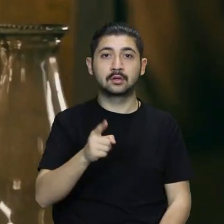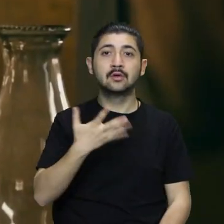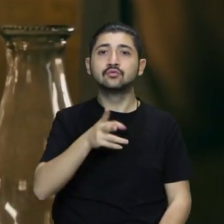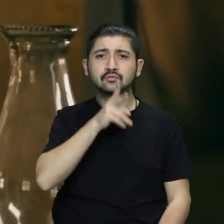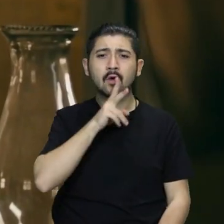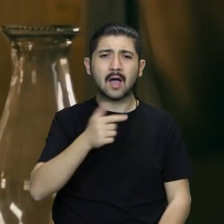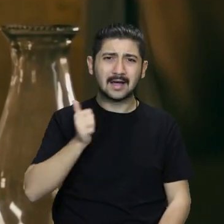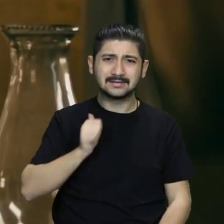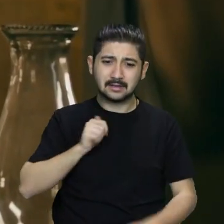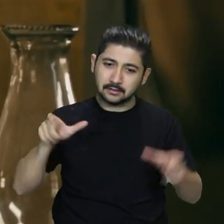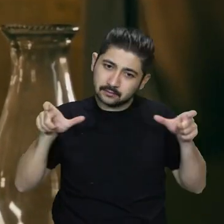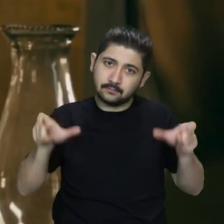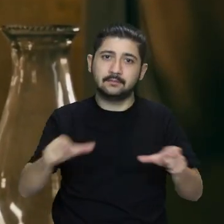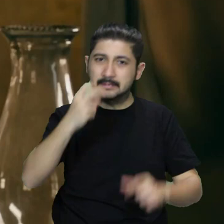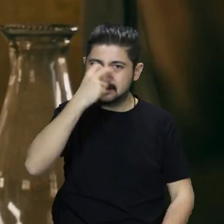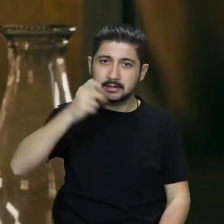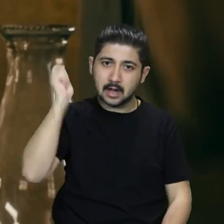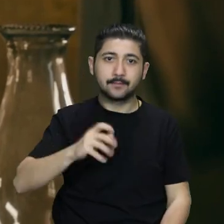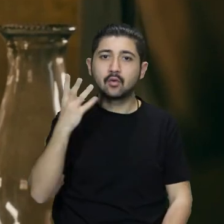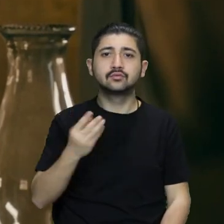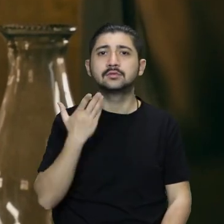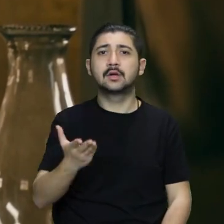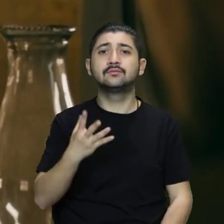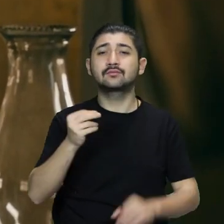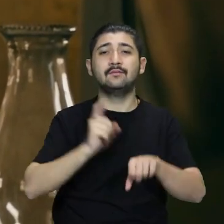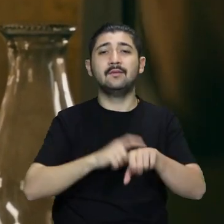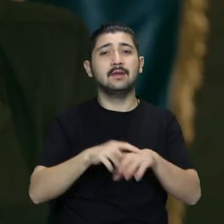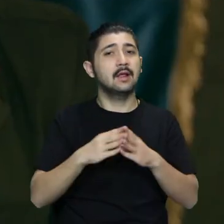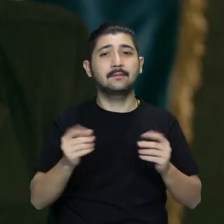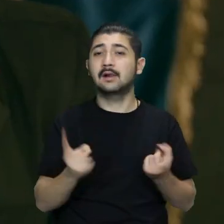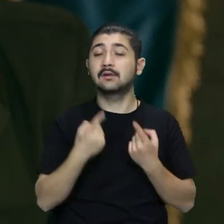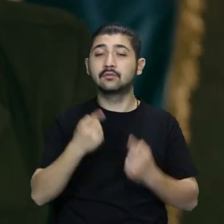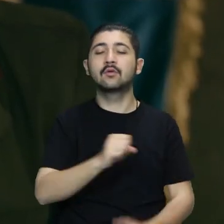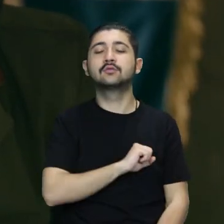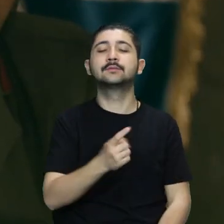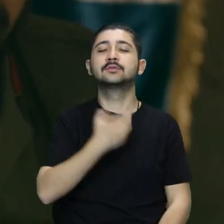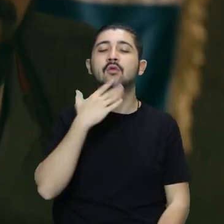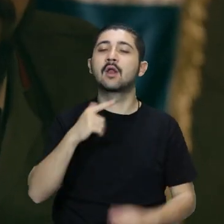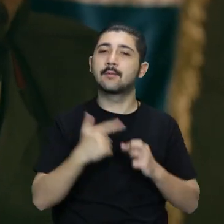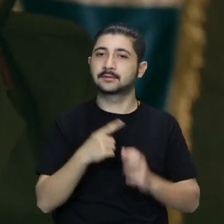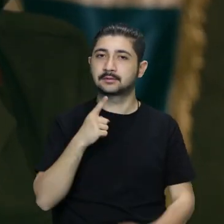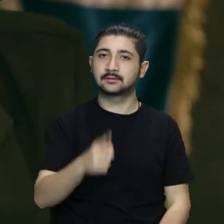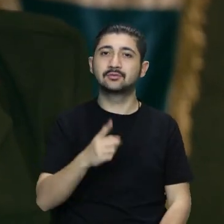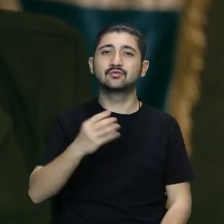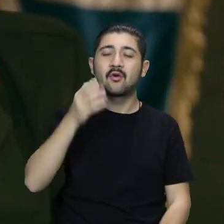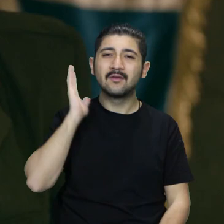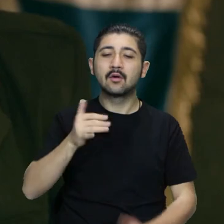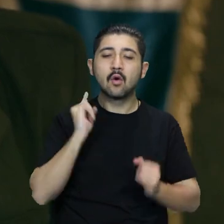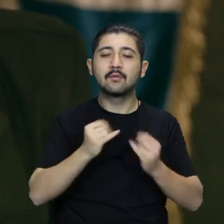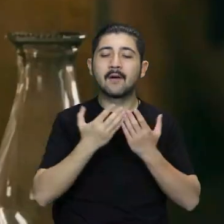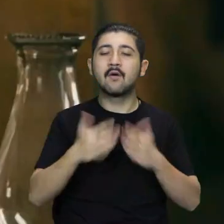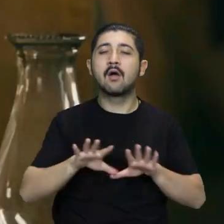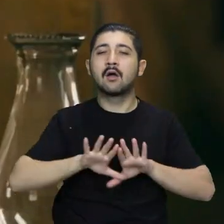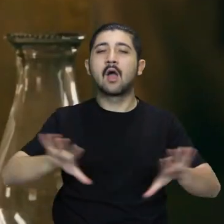son askerlerine kadar şehri savunmak isterlerse? O zaman çok vakit kaybederiz. Korkacak bir şey yok Robert. O kadar kötü dağıldılar ki bir